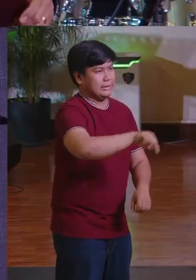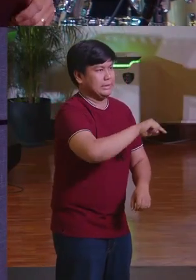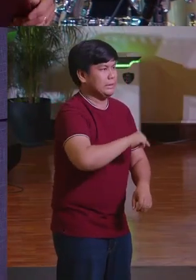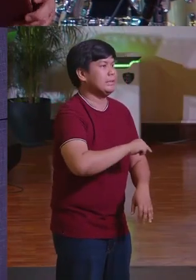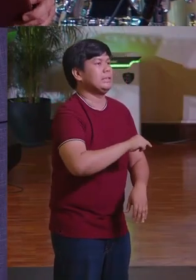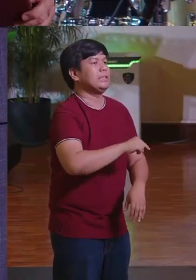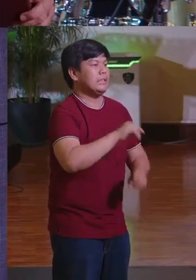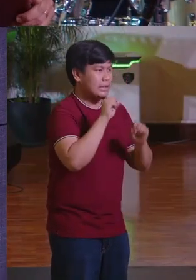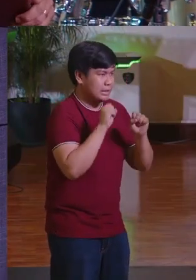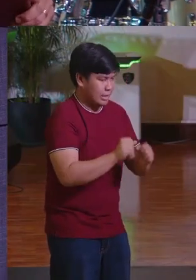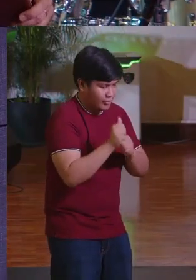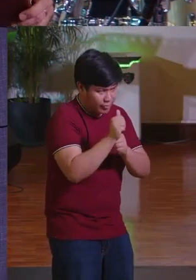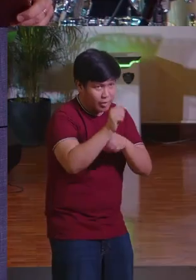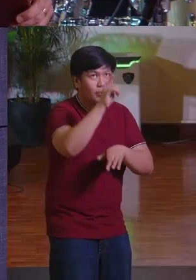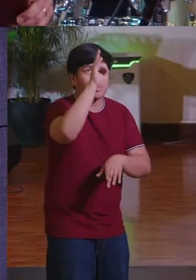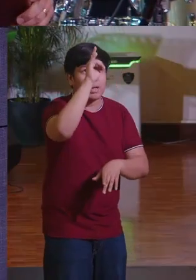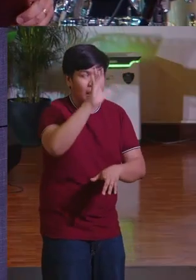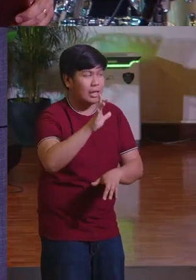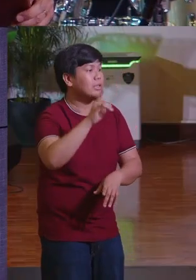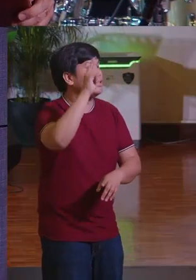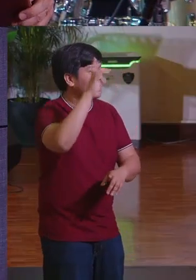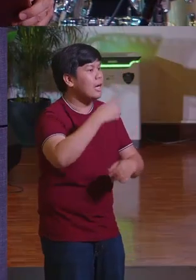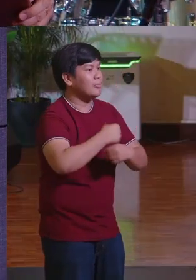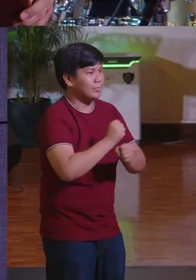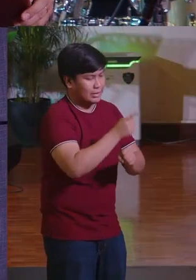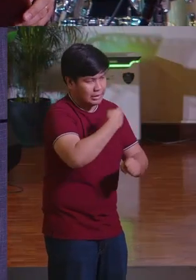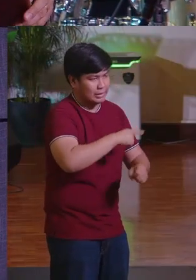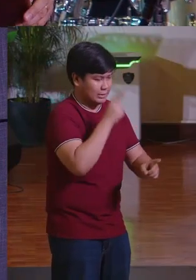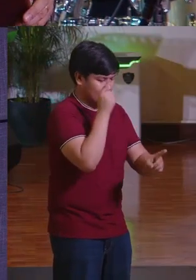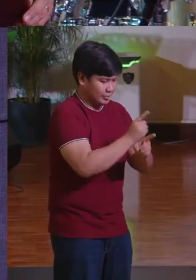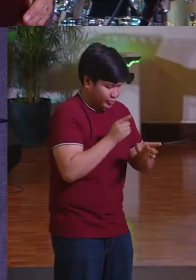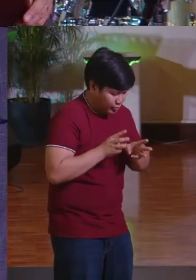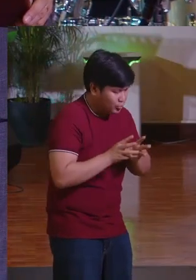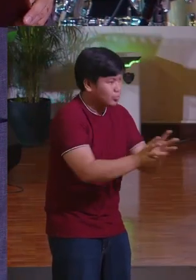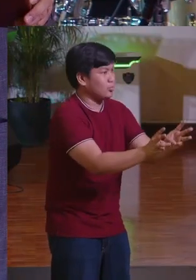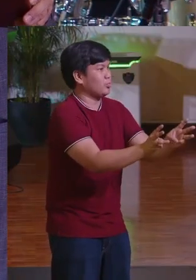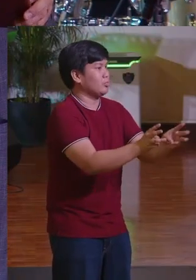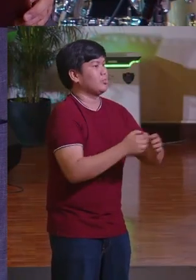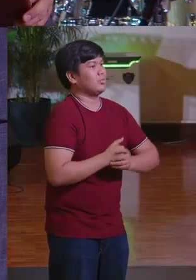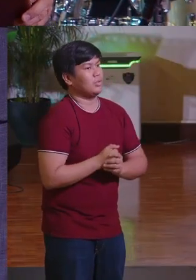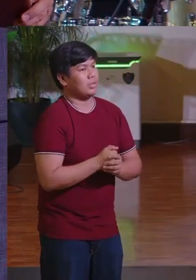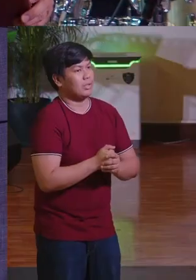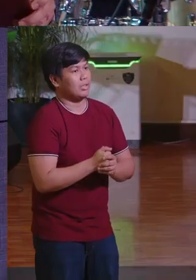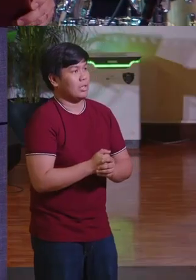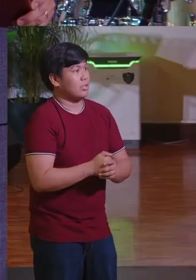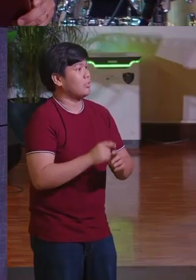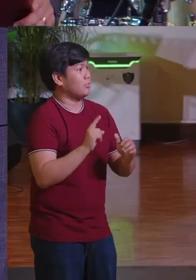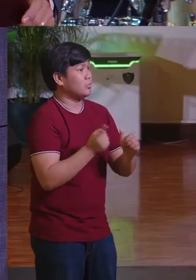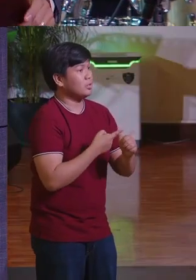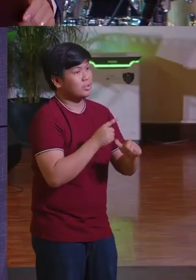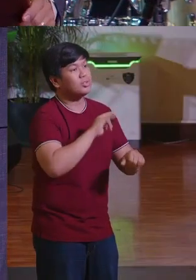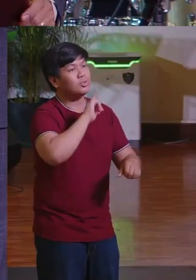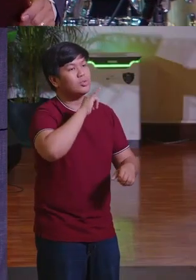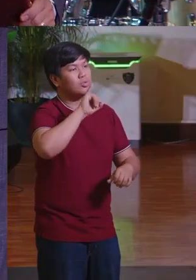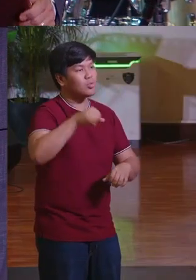Diyos sa tamang landasin. Yan po, sa kaso ni Jonah, upang aminin niya po ang kanyang